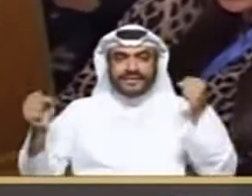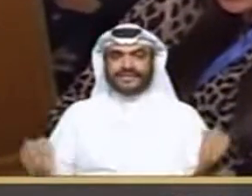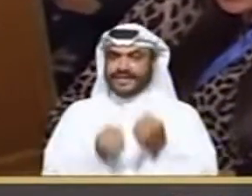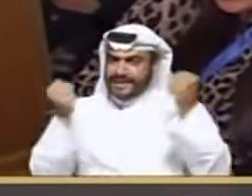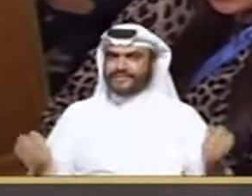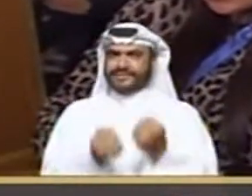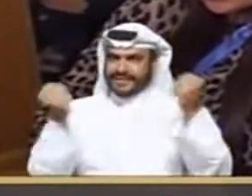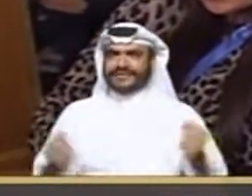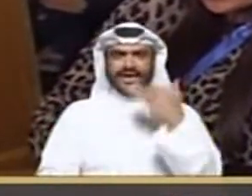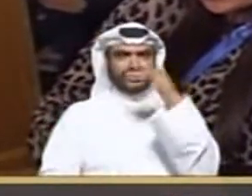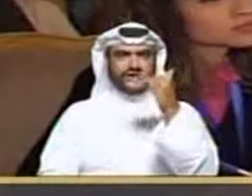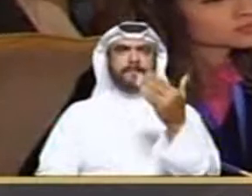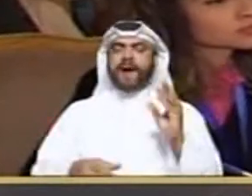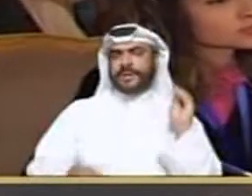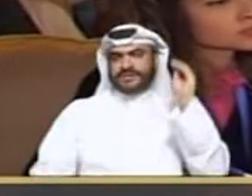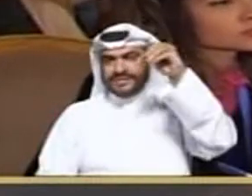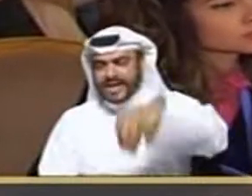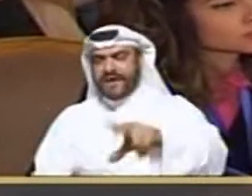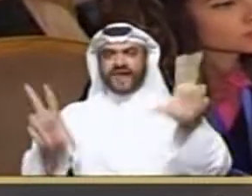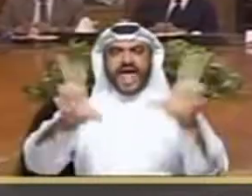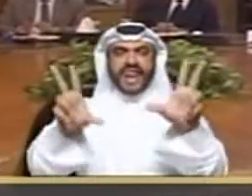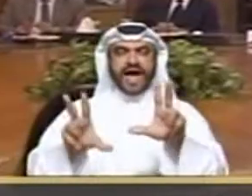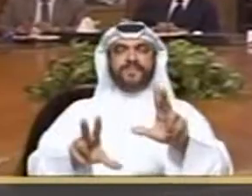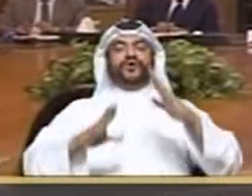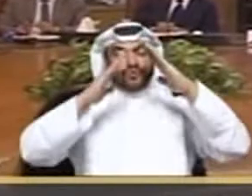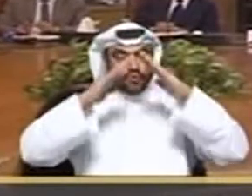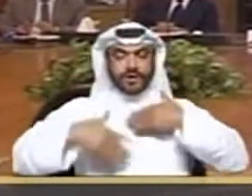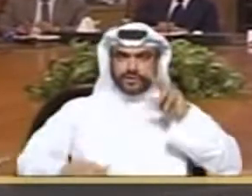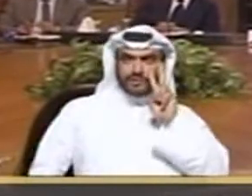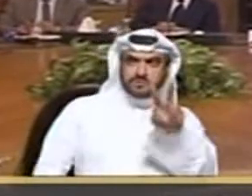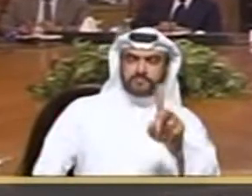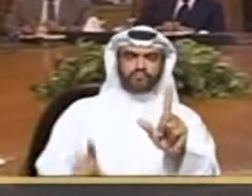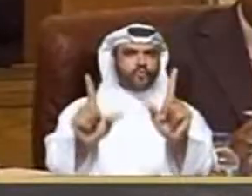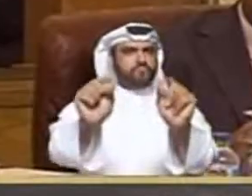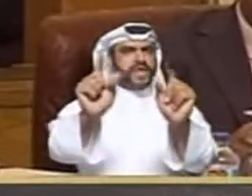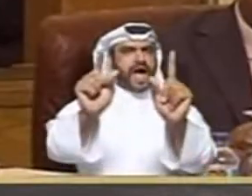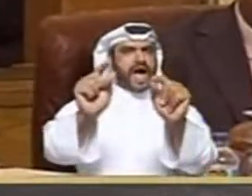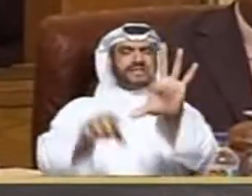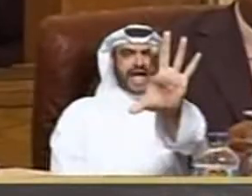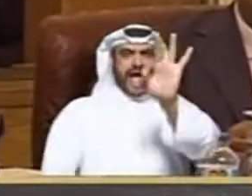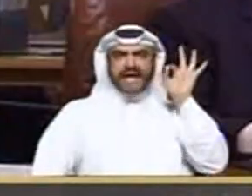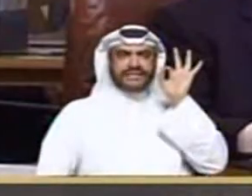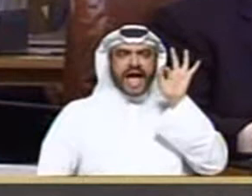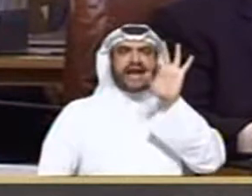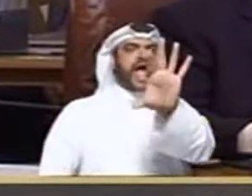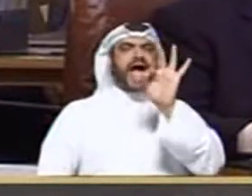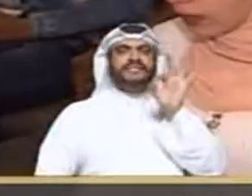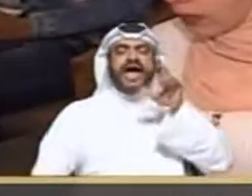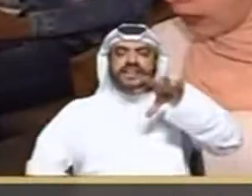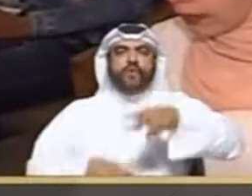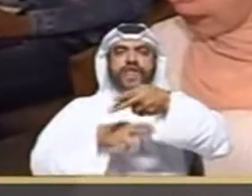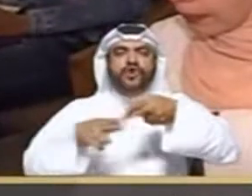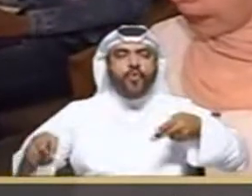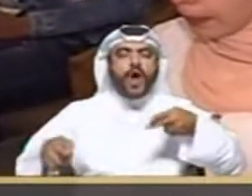الشباب للالتحاق بسوق العمل الإعلامي، كما رحب المشاركون باختيار دولة الكويت عاصمة الشباب العربي